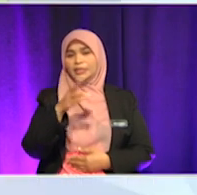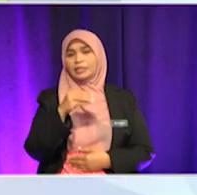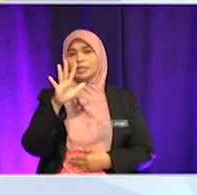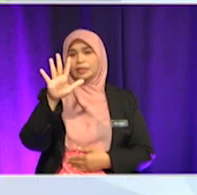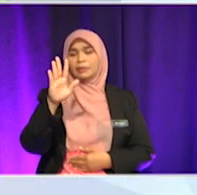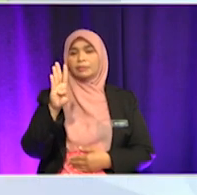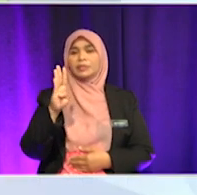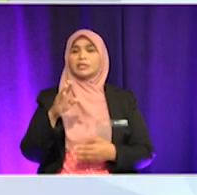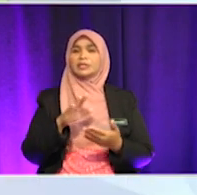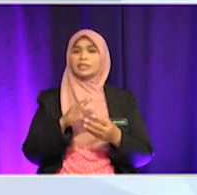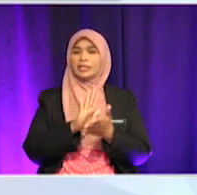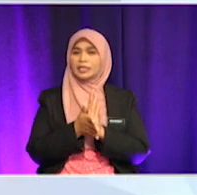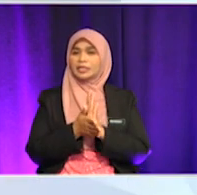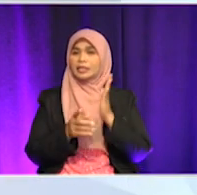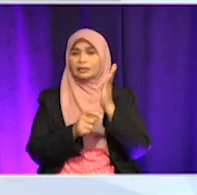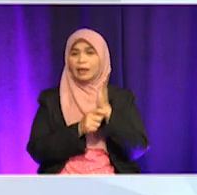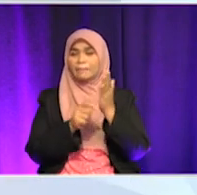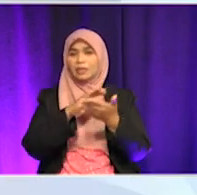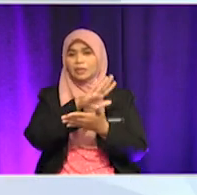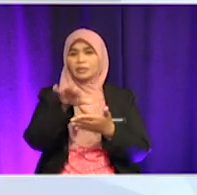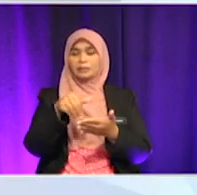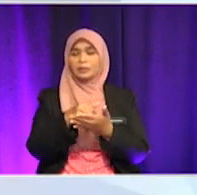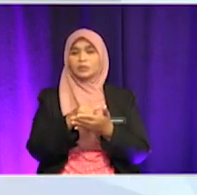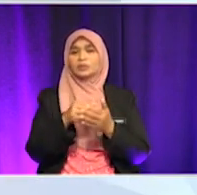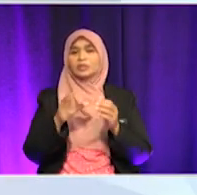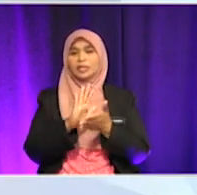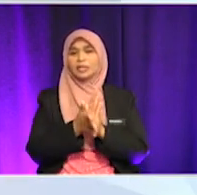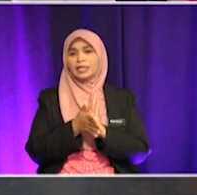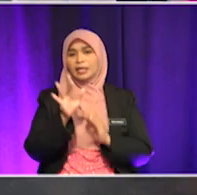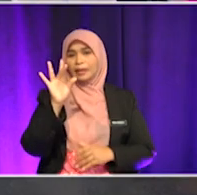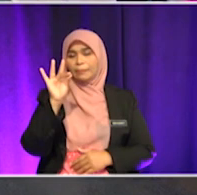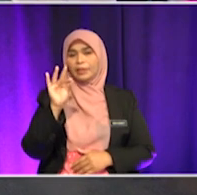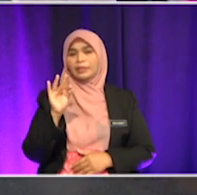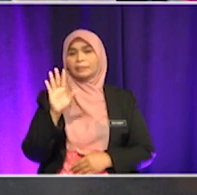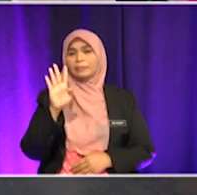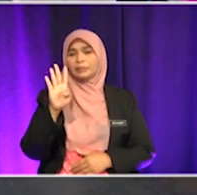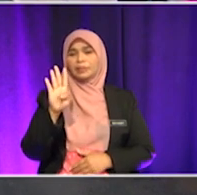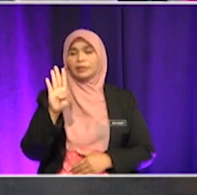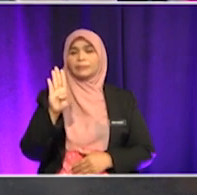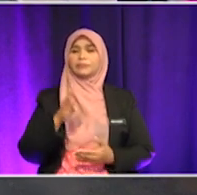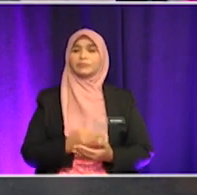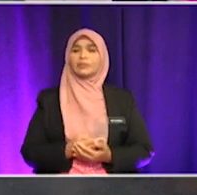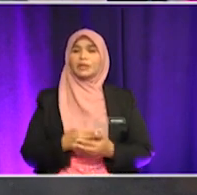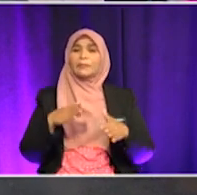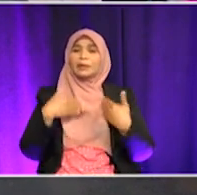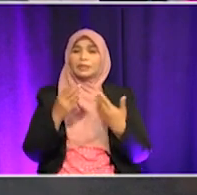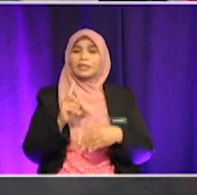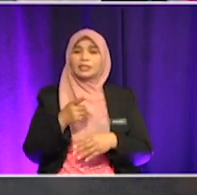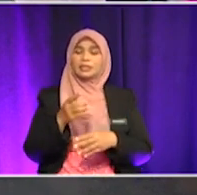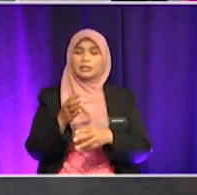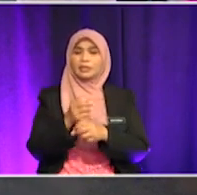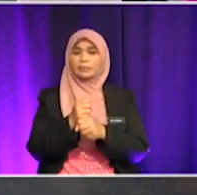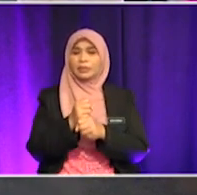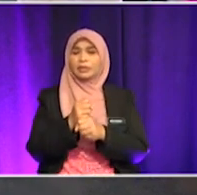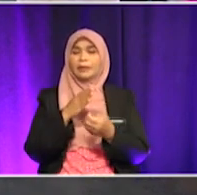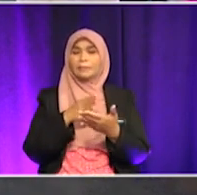Ifan. Tepat sekali. Okey, itu untuk yang kedua. Okey, dan yang ketiga, okey, bagaimana kita nak dapatkan bilangan